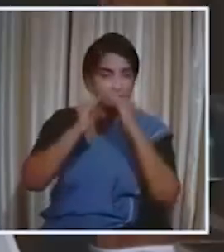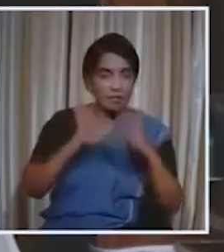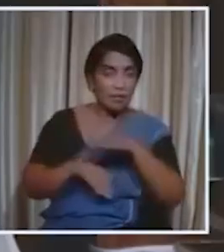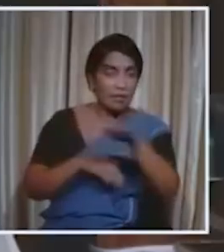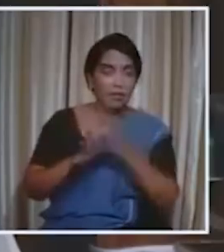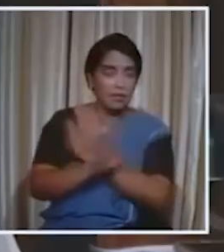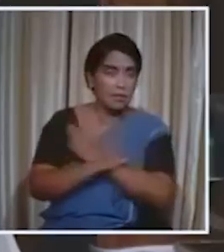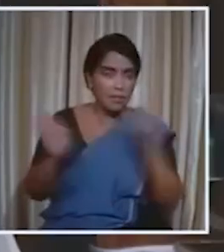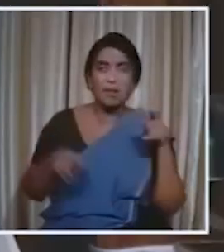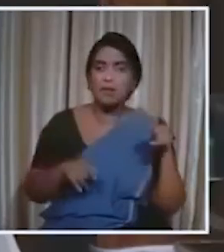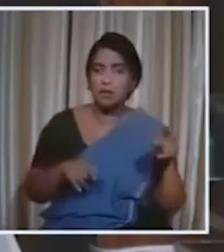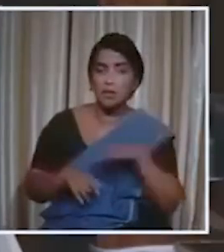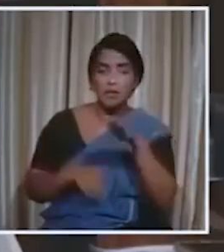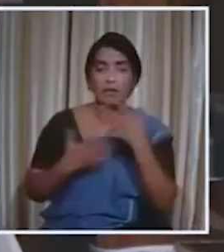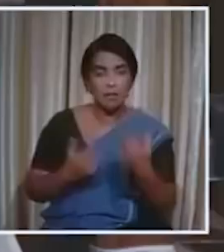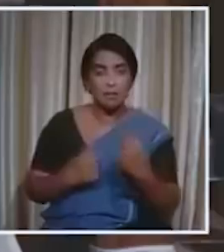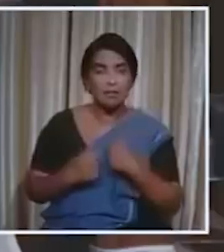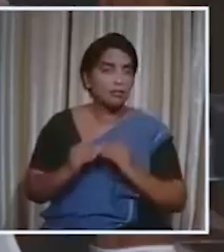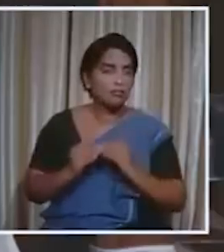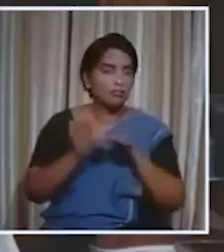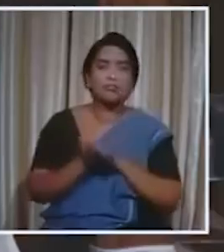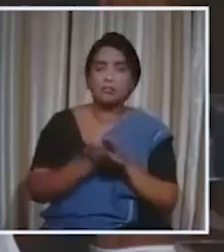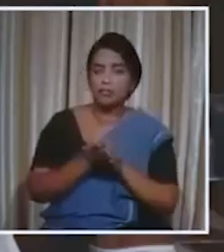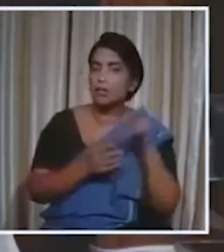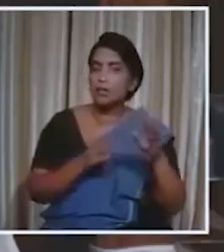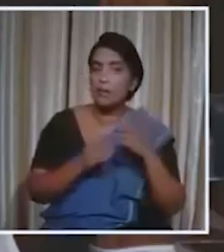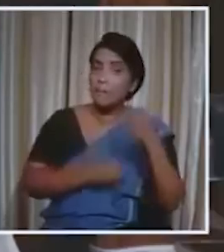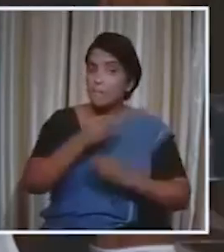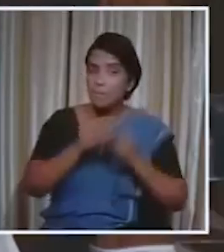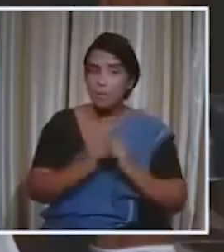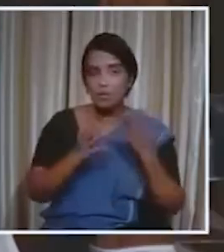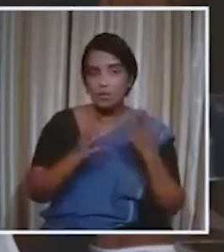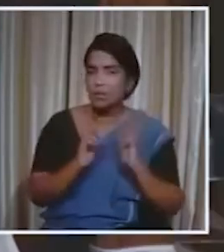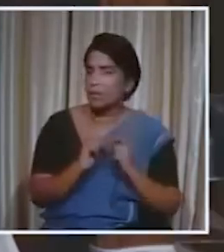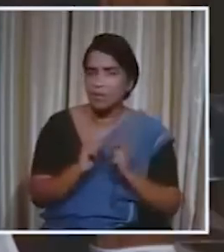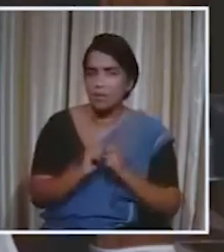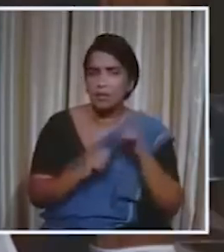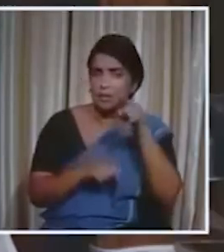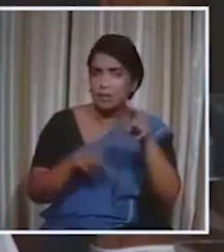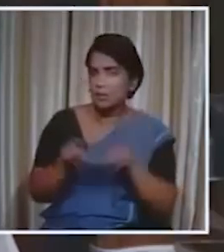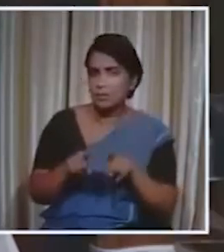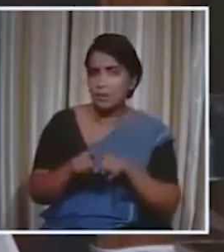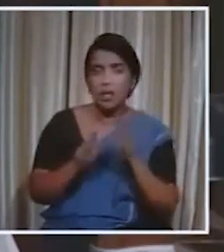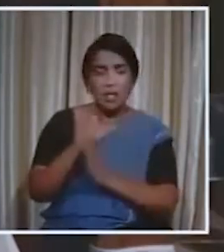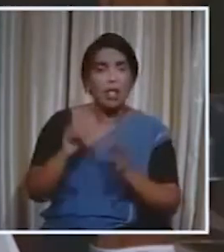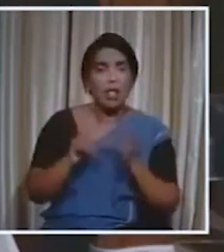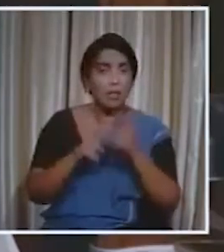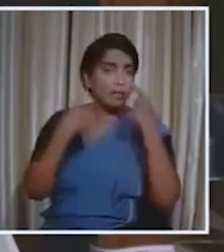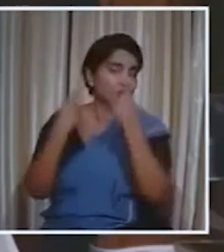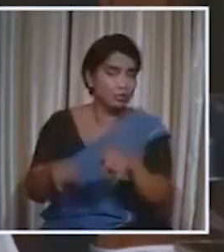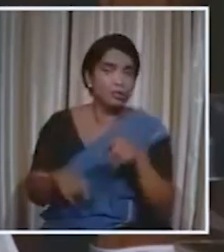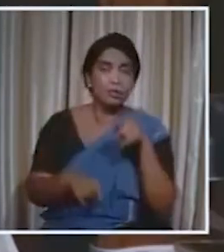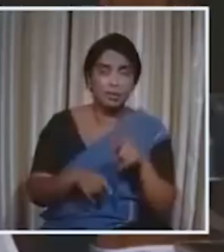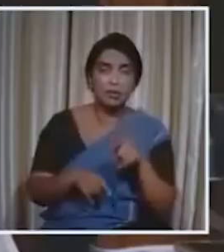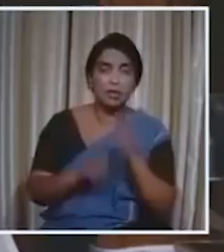ලොකු ලෑන්ඩ් එකක් ඒ ලෑන්ඩ් එක අරගෙන මොහරි ඩිවලොප්මන්ට් එකකට දීලා එතන මොහරි බිස්නස් එකක් කරන්න නම් එහෙම කරන්න මෙහෙම නැතෝ නිකන් මේක මන්ත්‍රීවරුන්ගේ පිටේ දාලා මේකේ